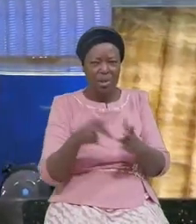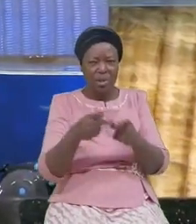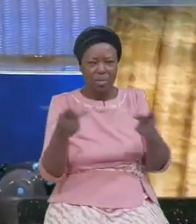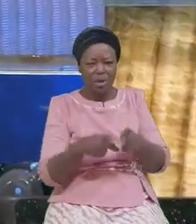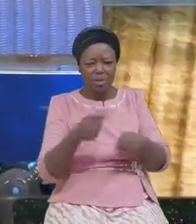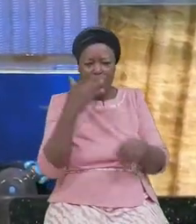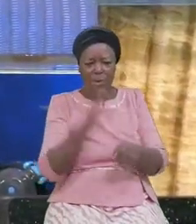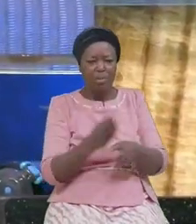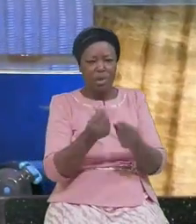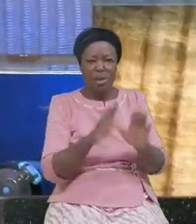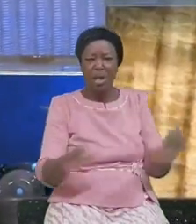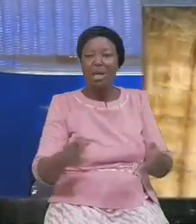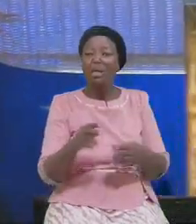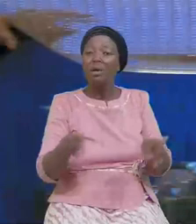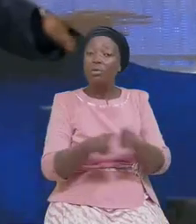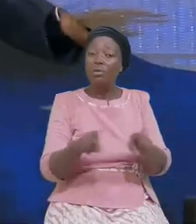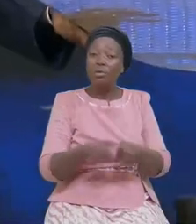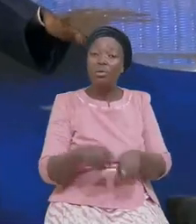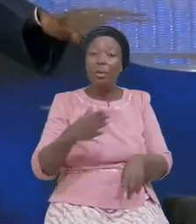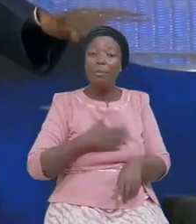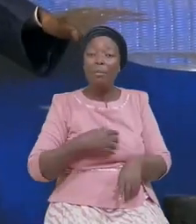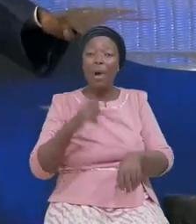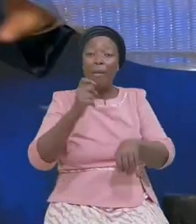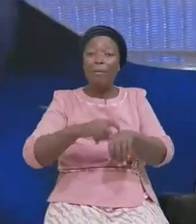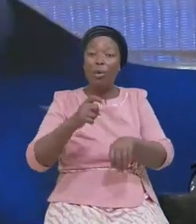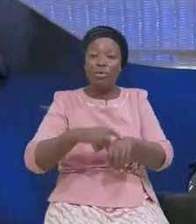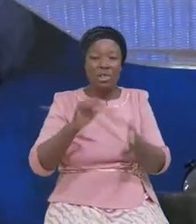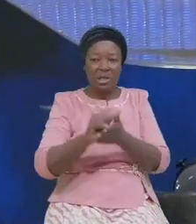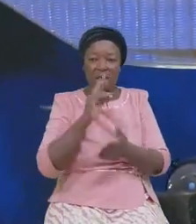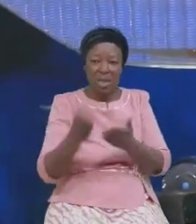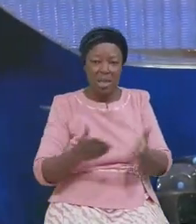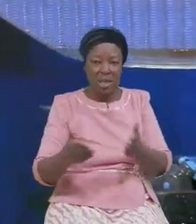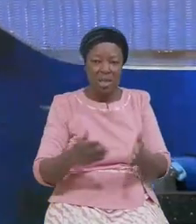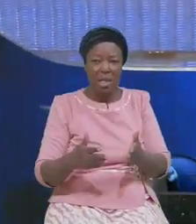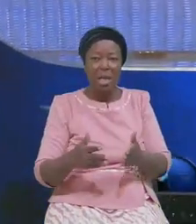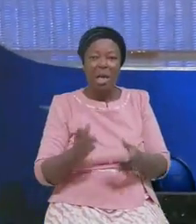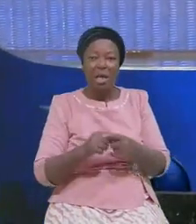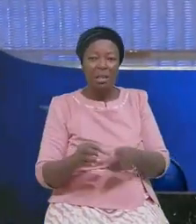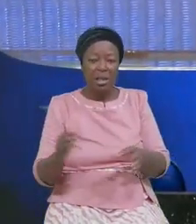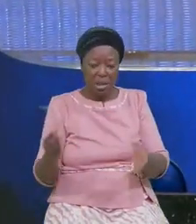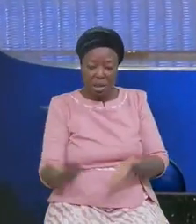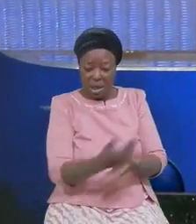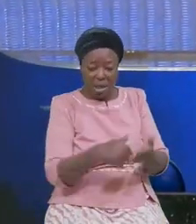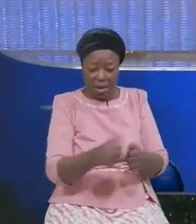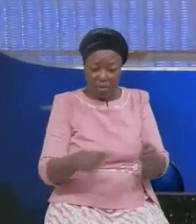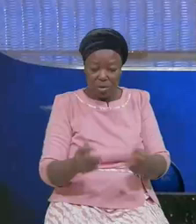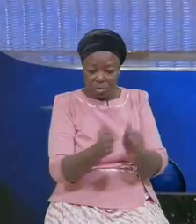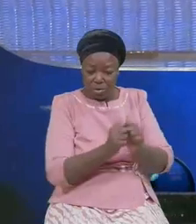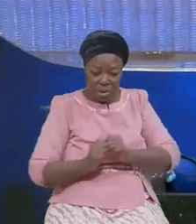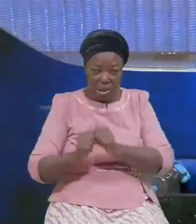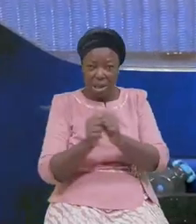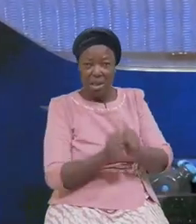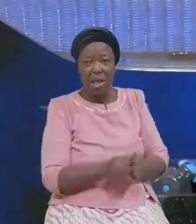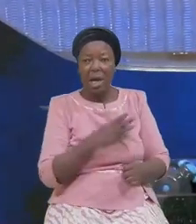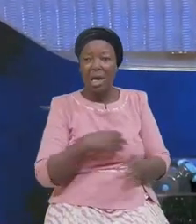terre de promesse. Même mes os qui sont ici, rassemblez tout et enlevez mes os d'ici, de la